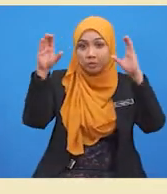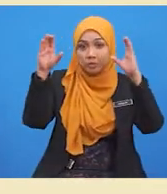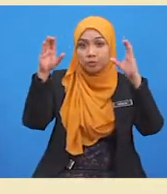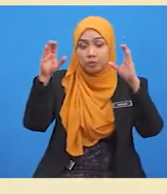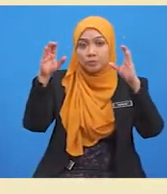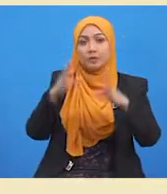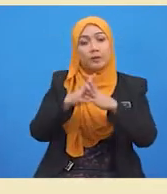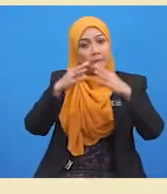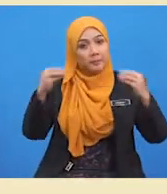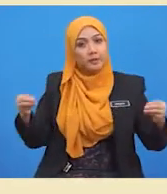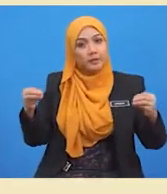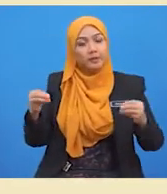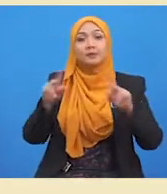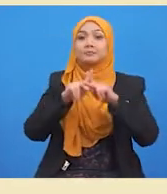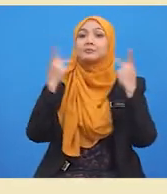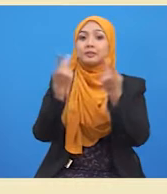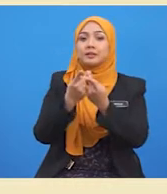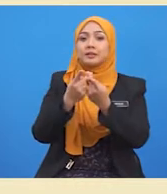menggunakan termometer